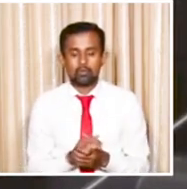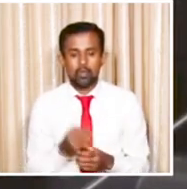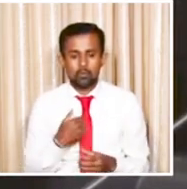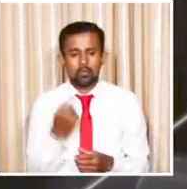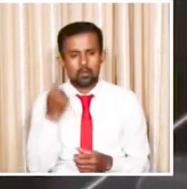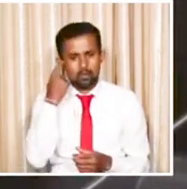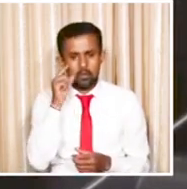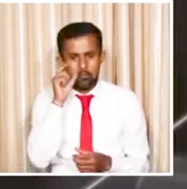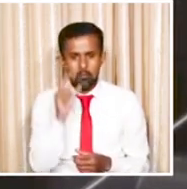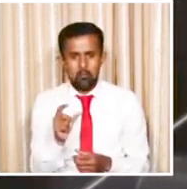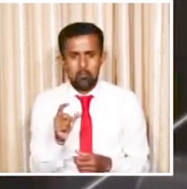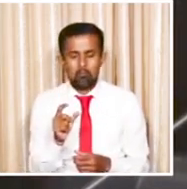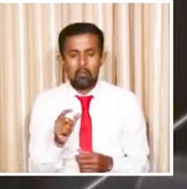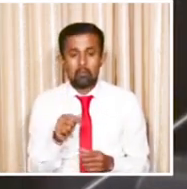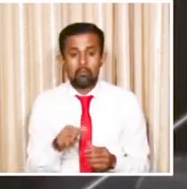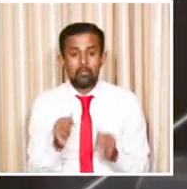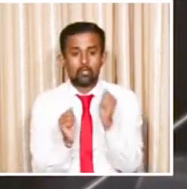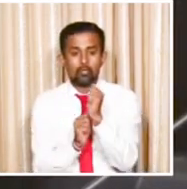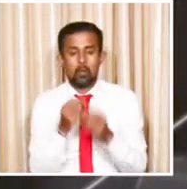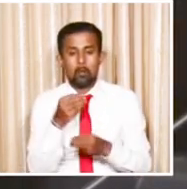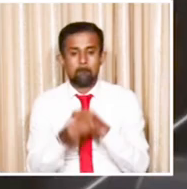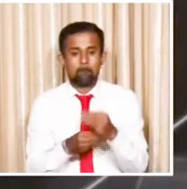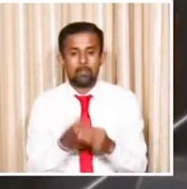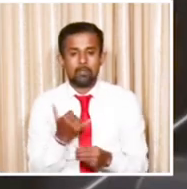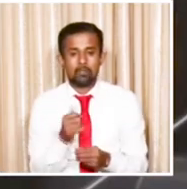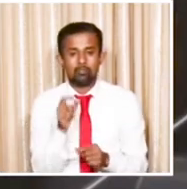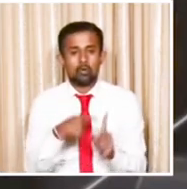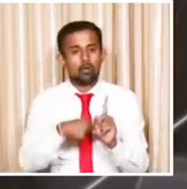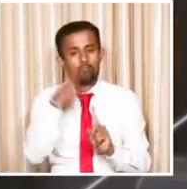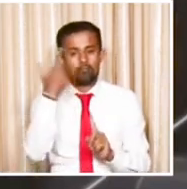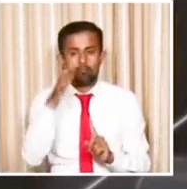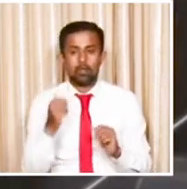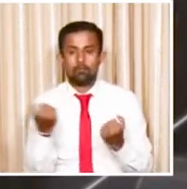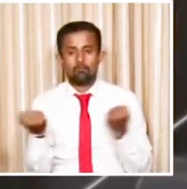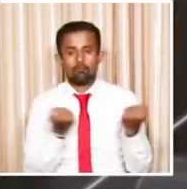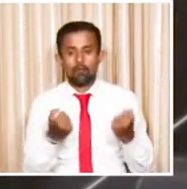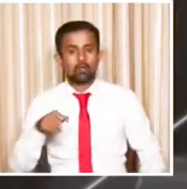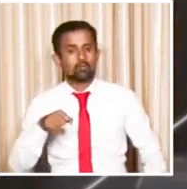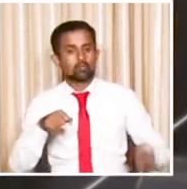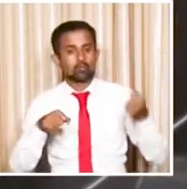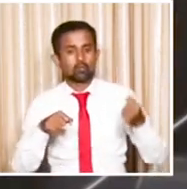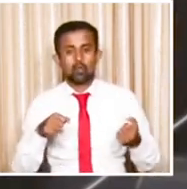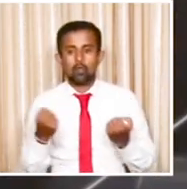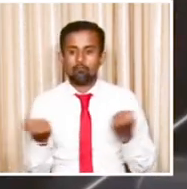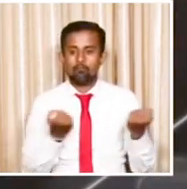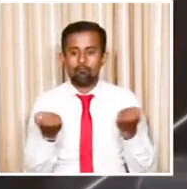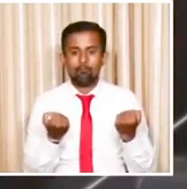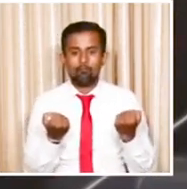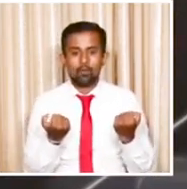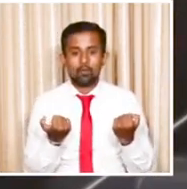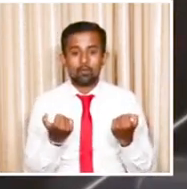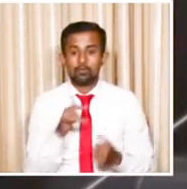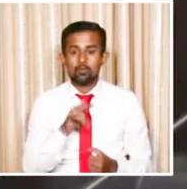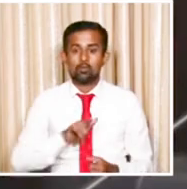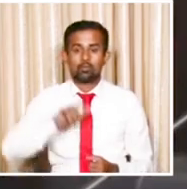කල්පනා කරලා බැලුවාම මේ ඵල මේ සමෘද්ධි ව්‍යාපාරයෙන් සමහර අය දියුණුයි. වාහන තියෙනවා, 3 wheel තියෙනවා, වාහන තියෙනවා, සමහරු